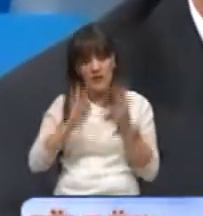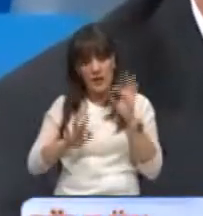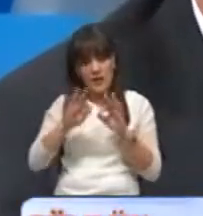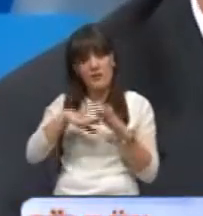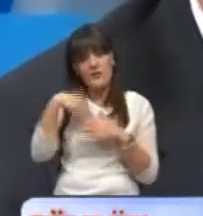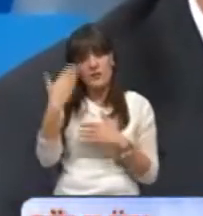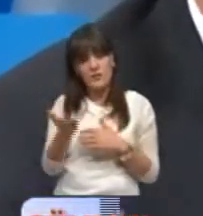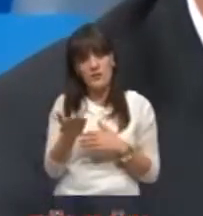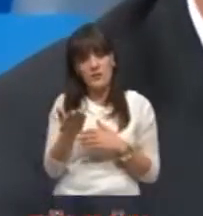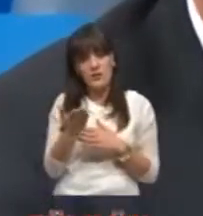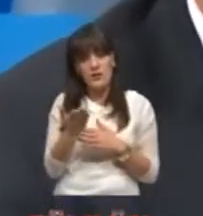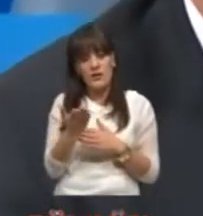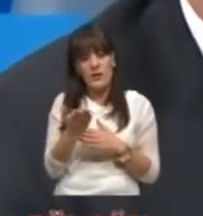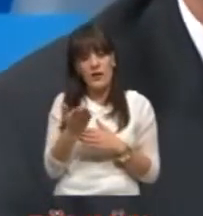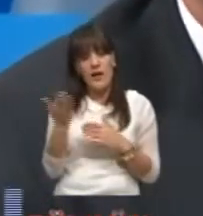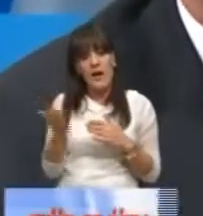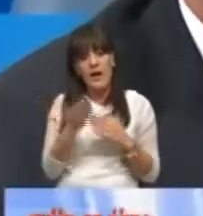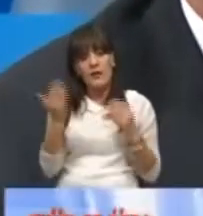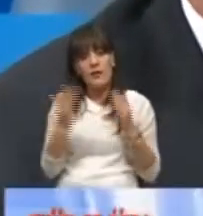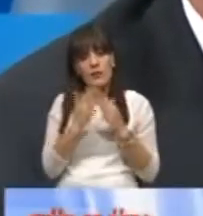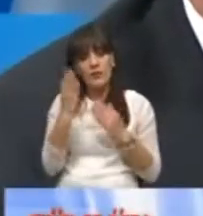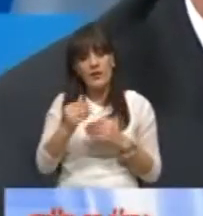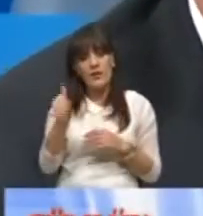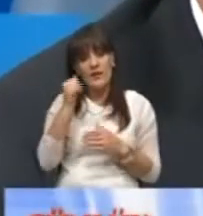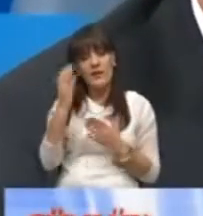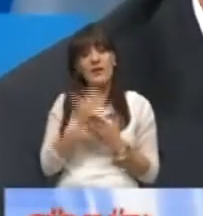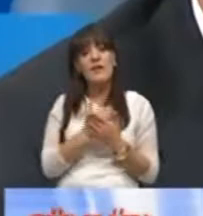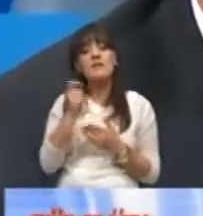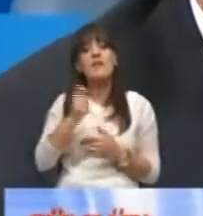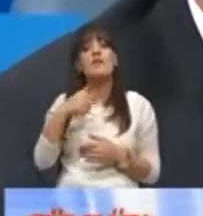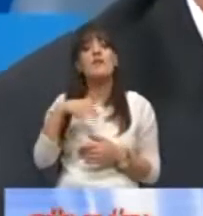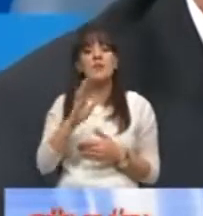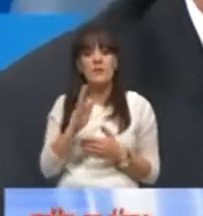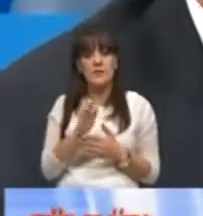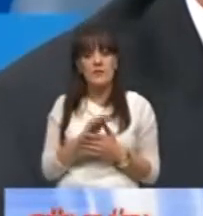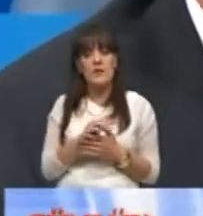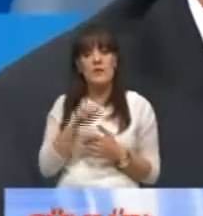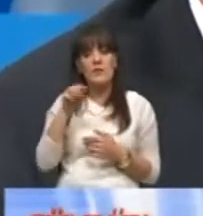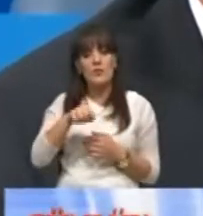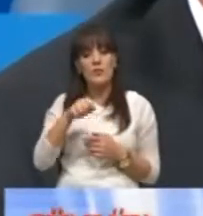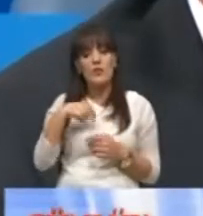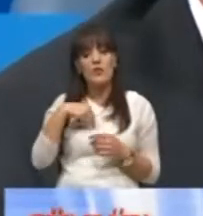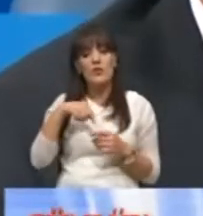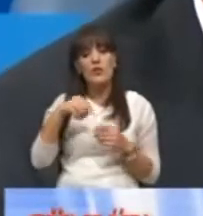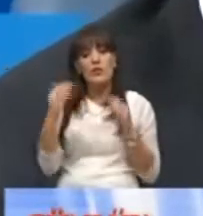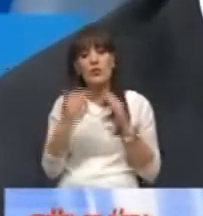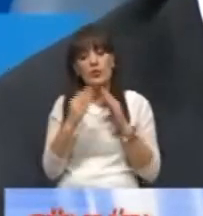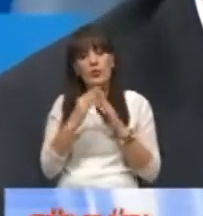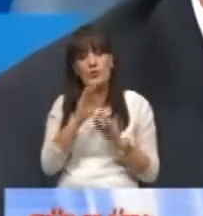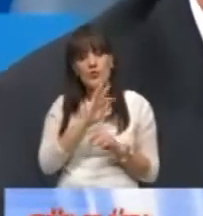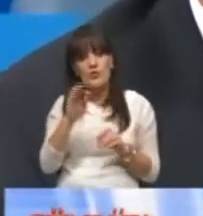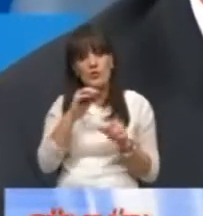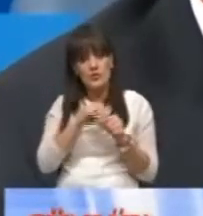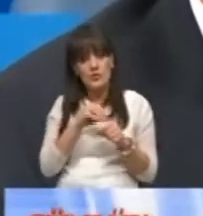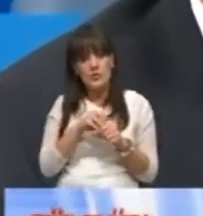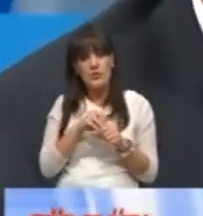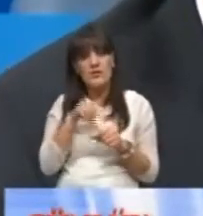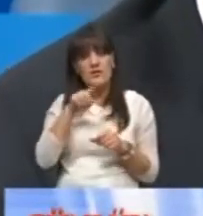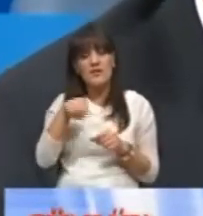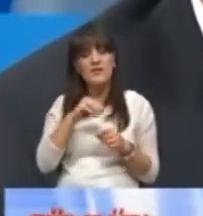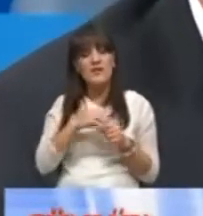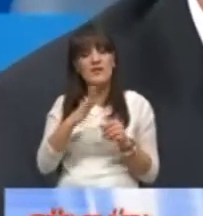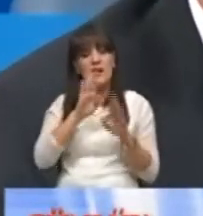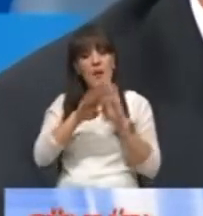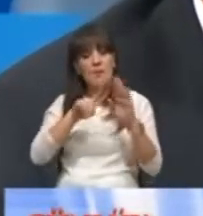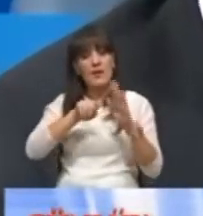tedavi sonrasında en uygun şekilde geri kazandırılamamışsa bu anahtar kilit uyumsuzluğunda da siz nasıl